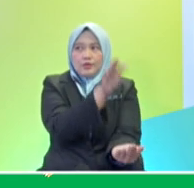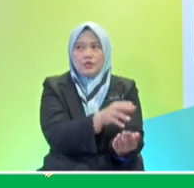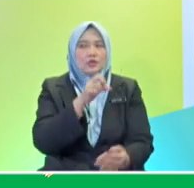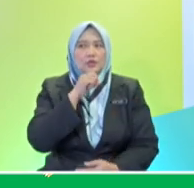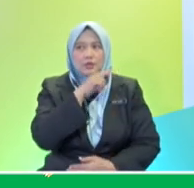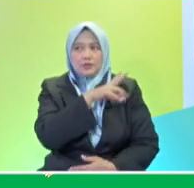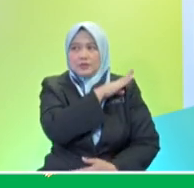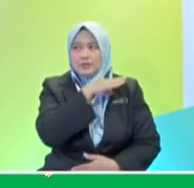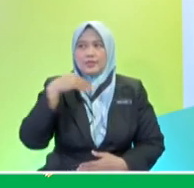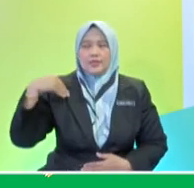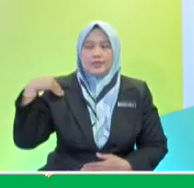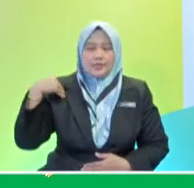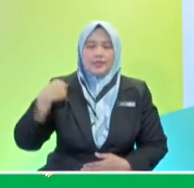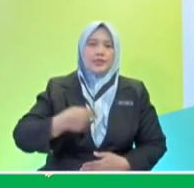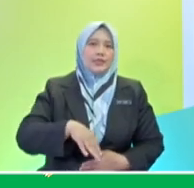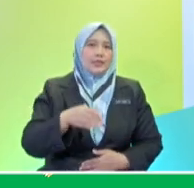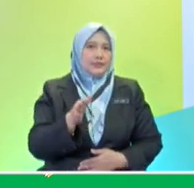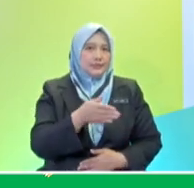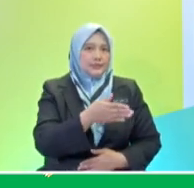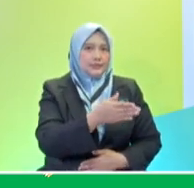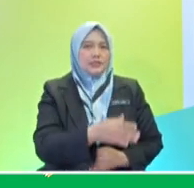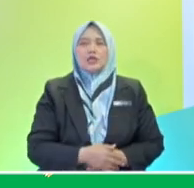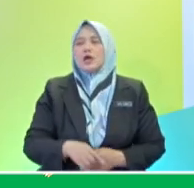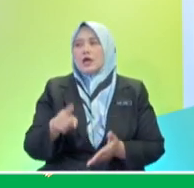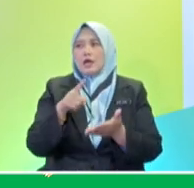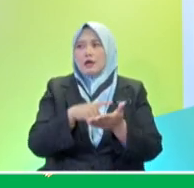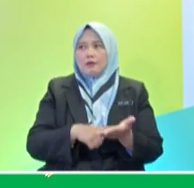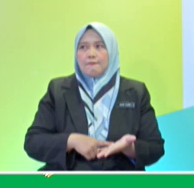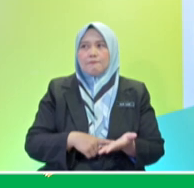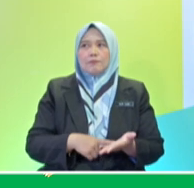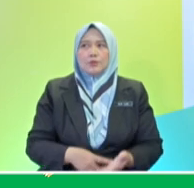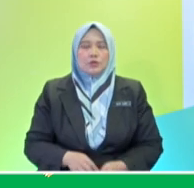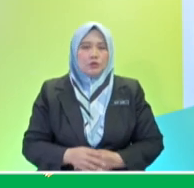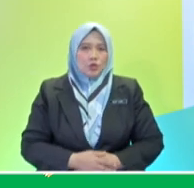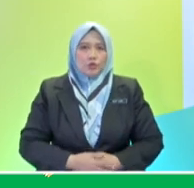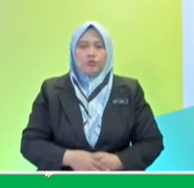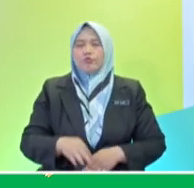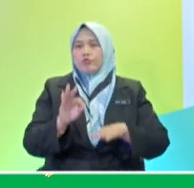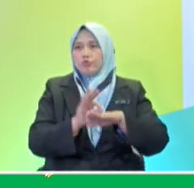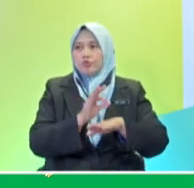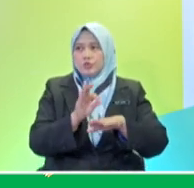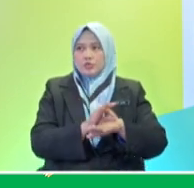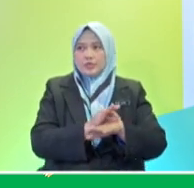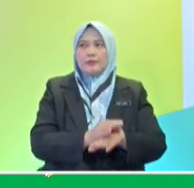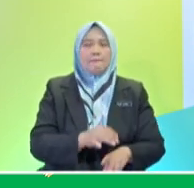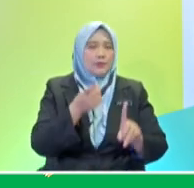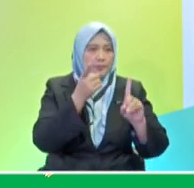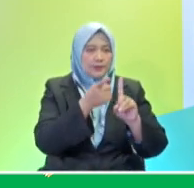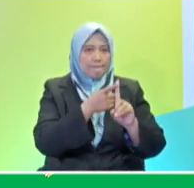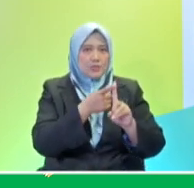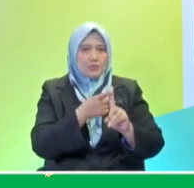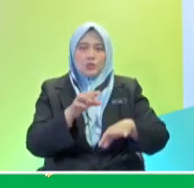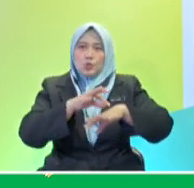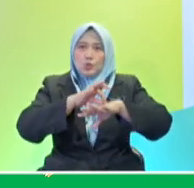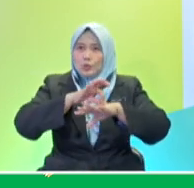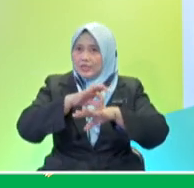ada ikan. Jadi apakah fungsi-fungsi tubuh haiwan? Yang pertama, kulit keras. Kulit